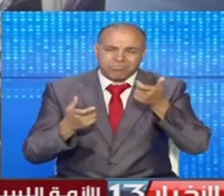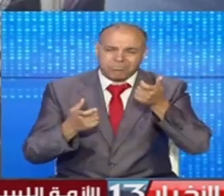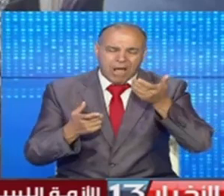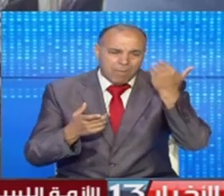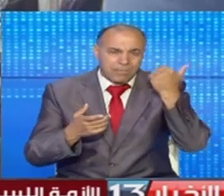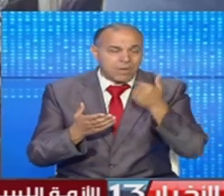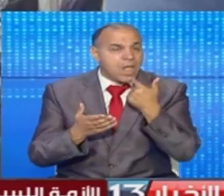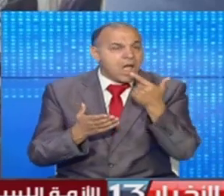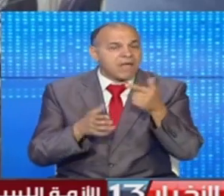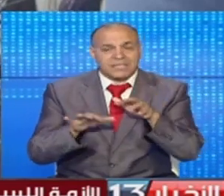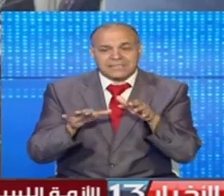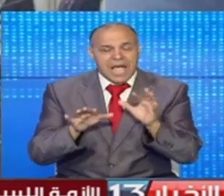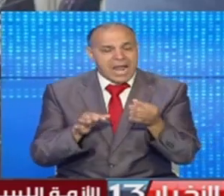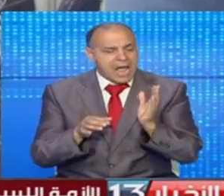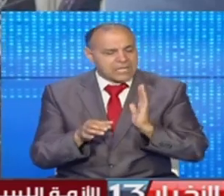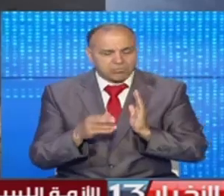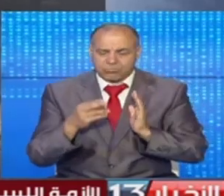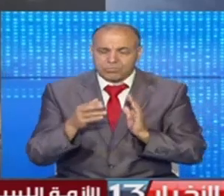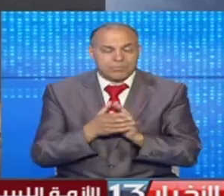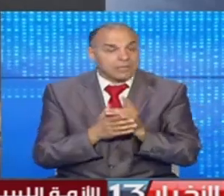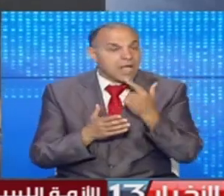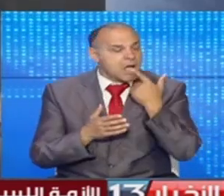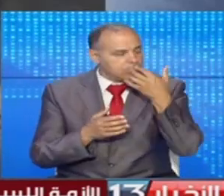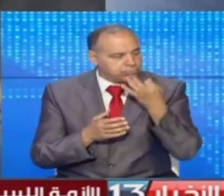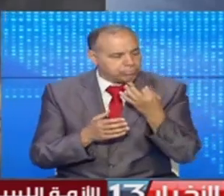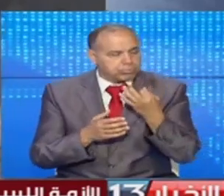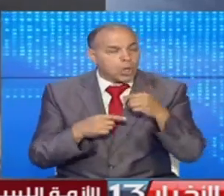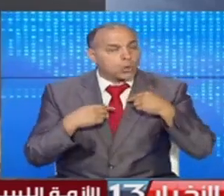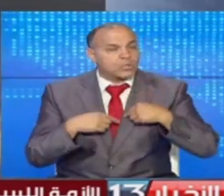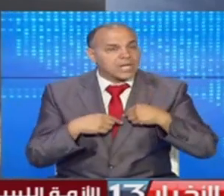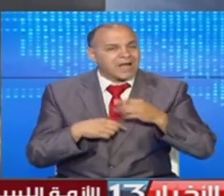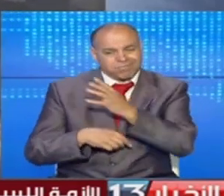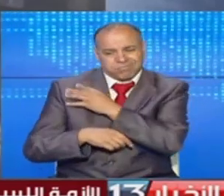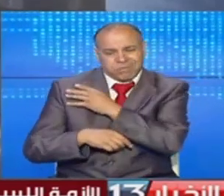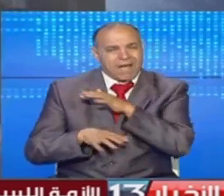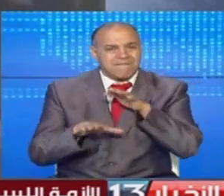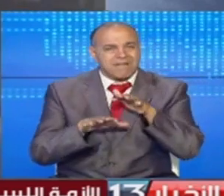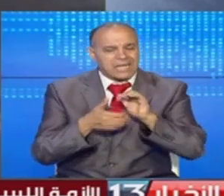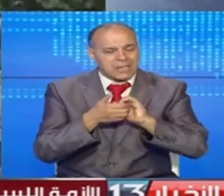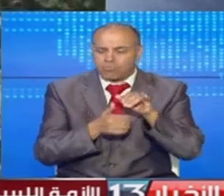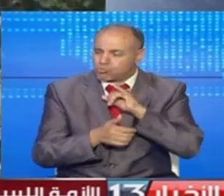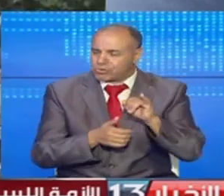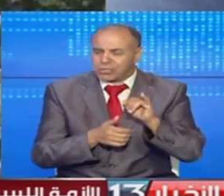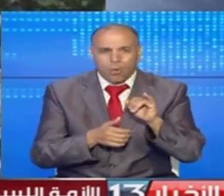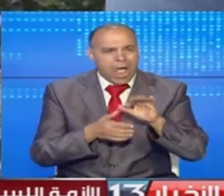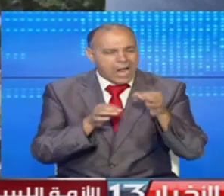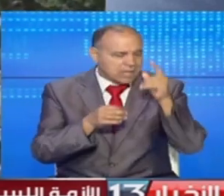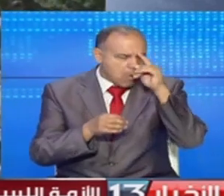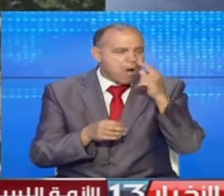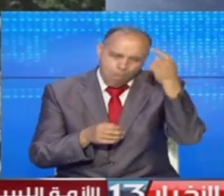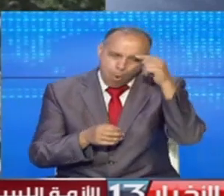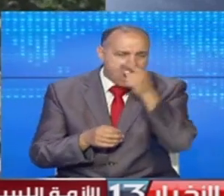النار وبالسعي للحل العسكري، مشددة على أن خليفة حفتر لا يسعى إلى السلام ولا إلى الحل